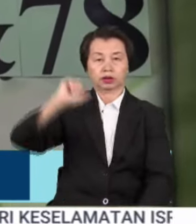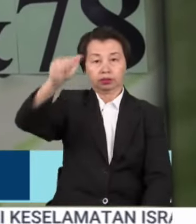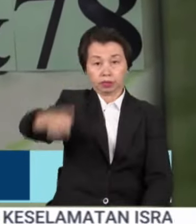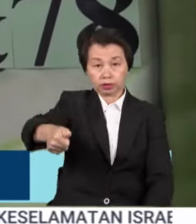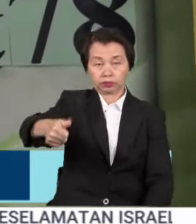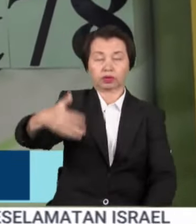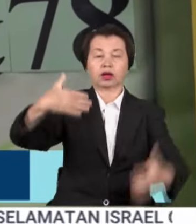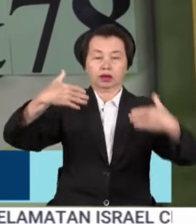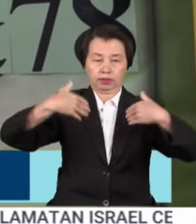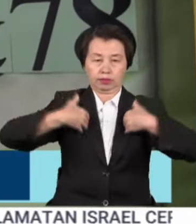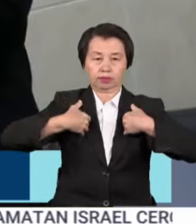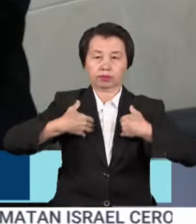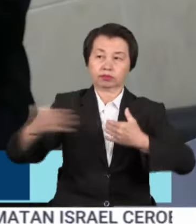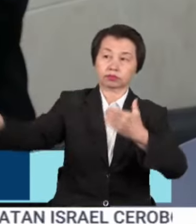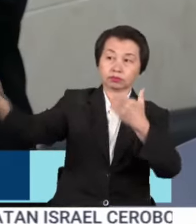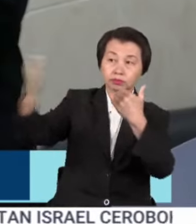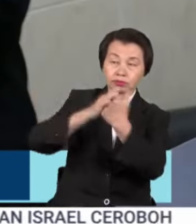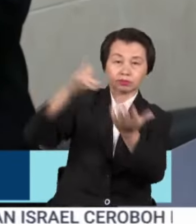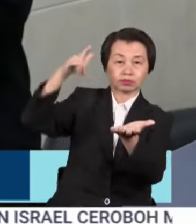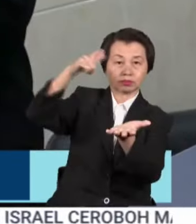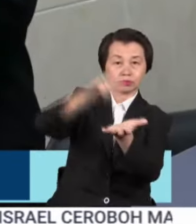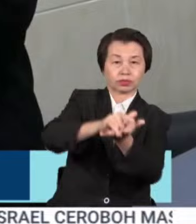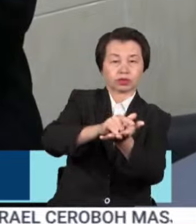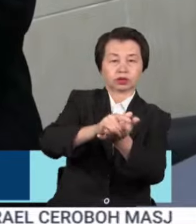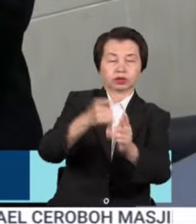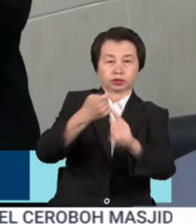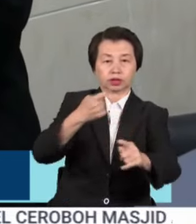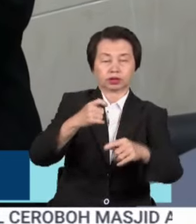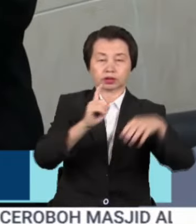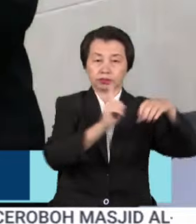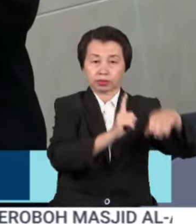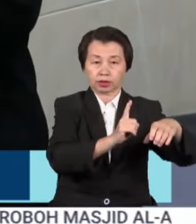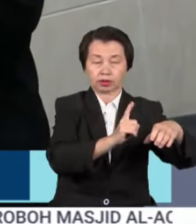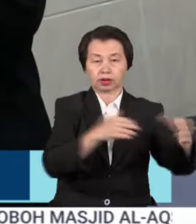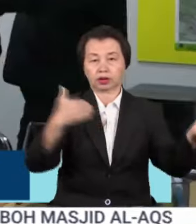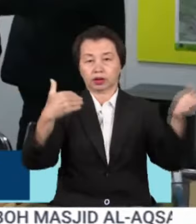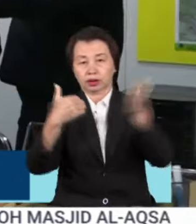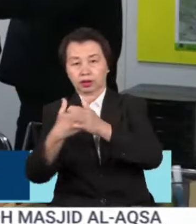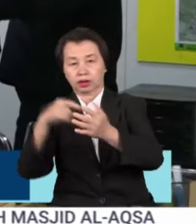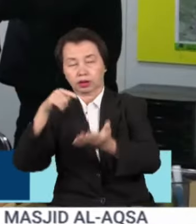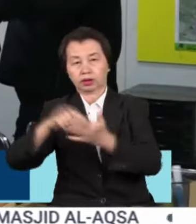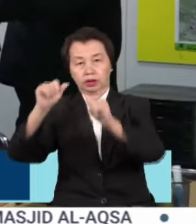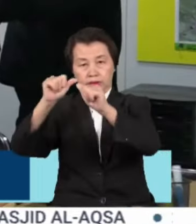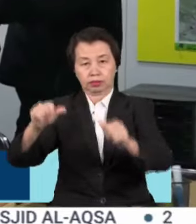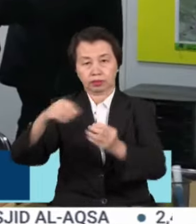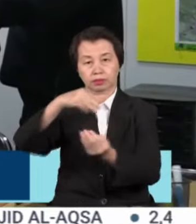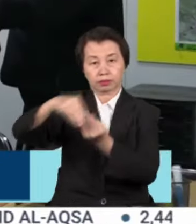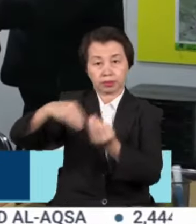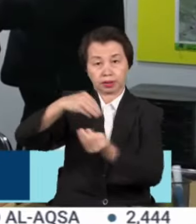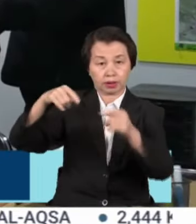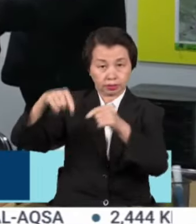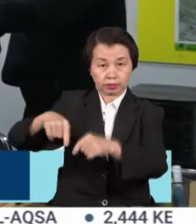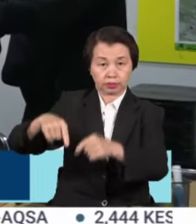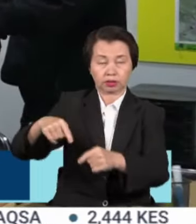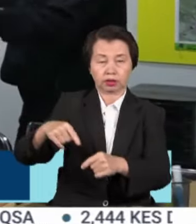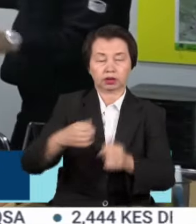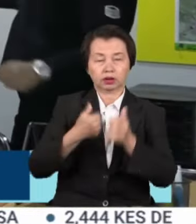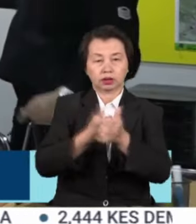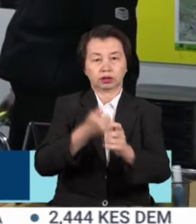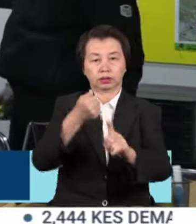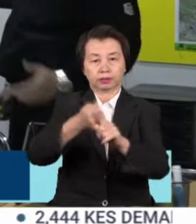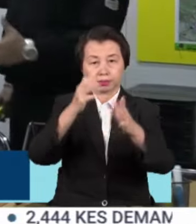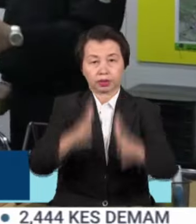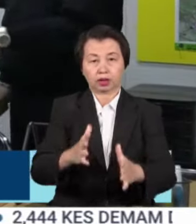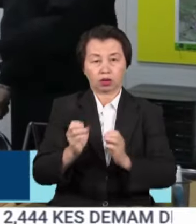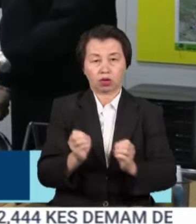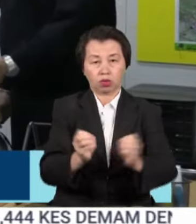menerima ketibaan pertama jemaah dari Madinah ke maktab di Mekah ini. Dan menurut pengarah